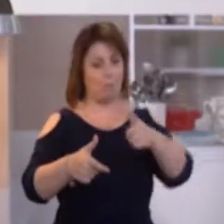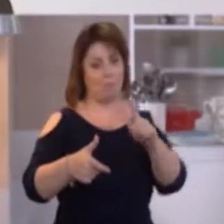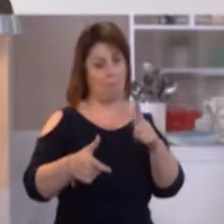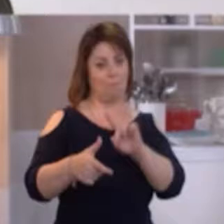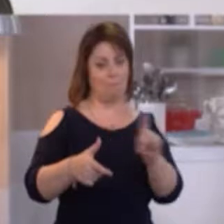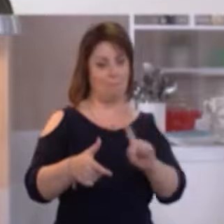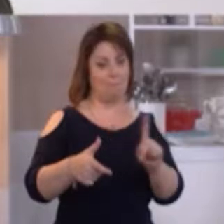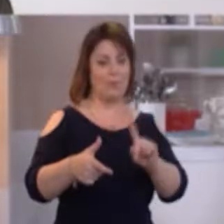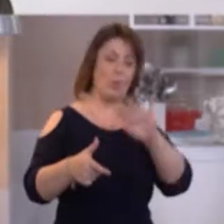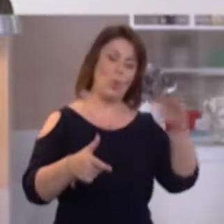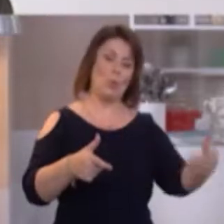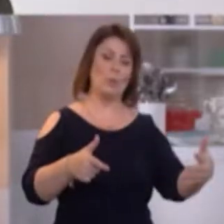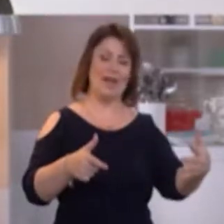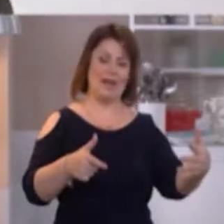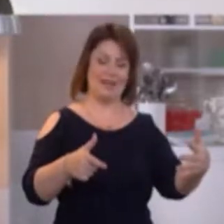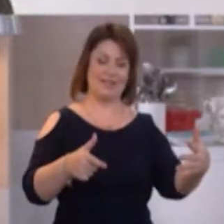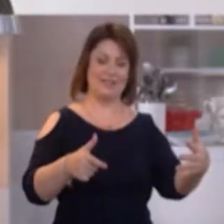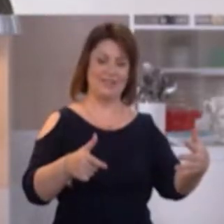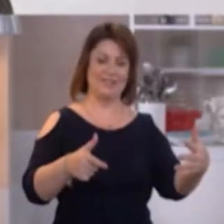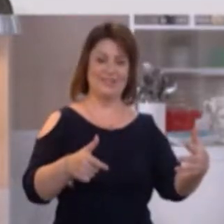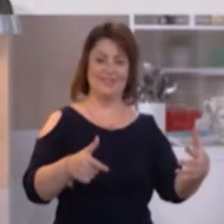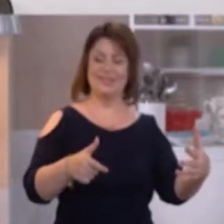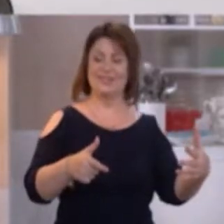mangia di meno se c'è il buco.